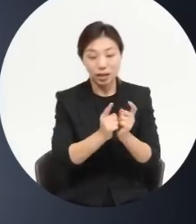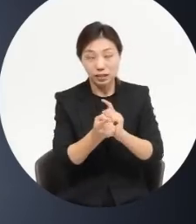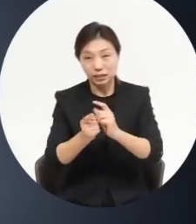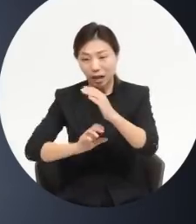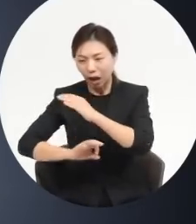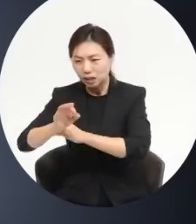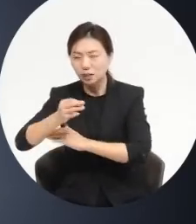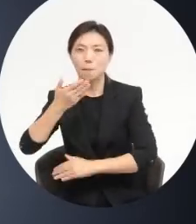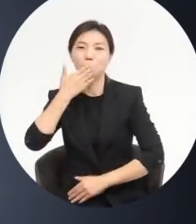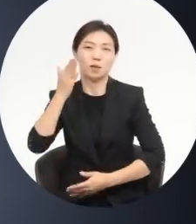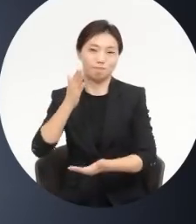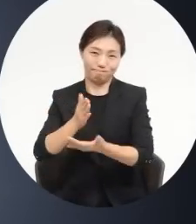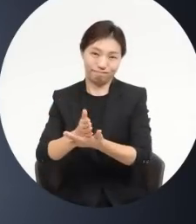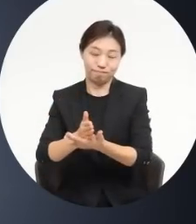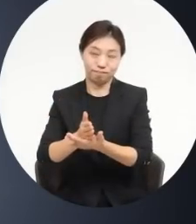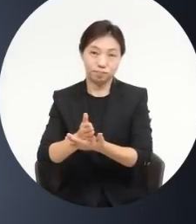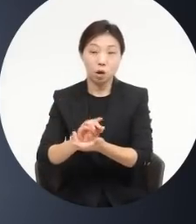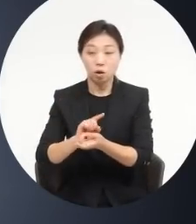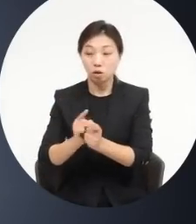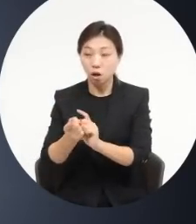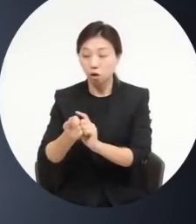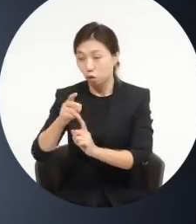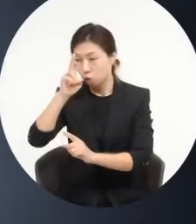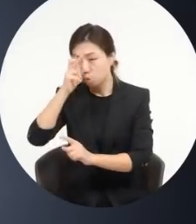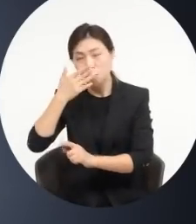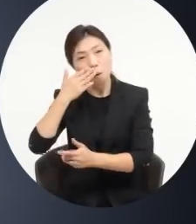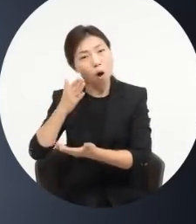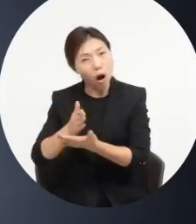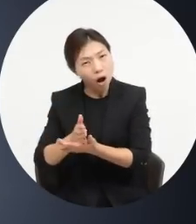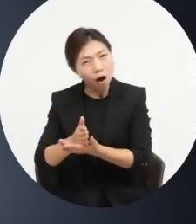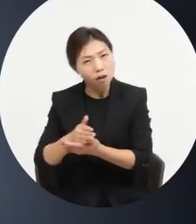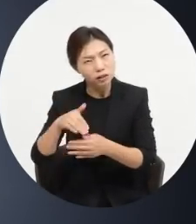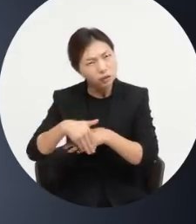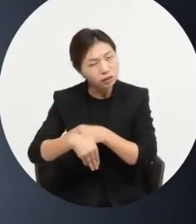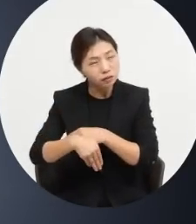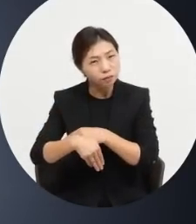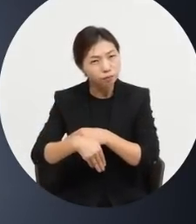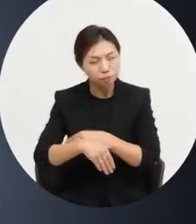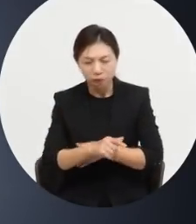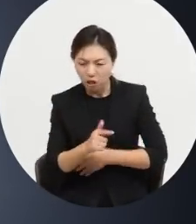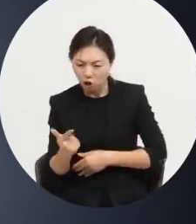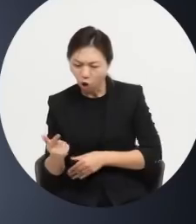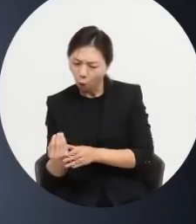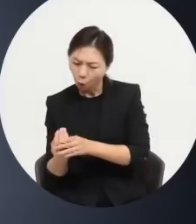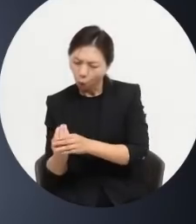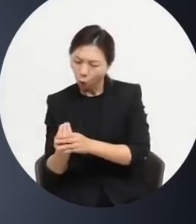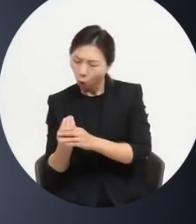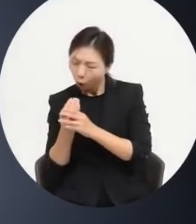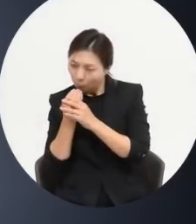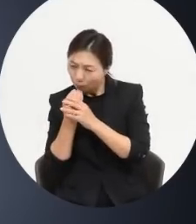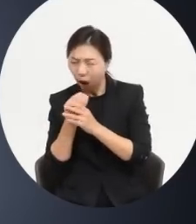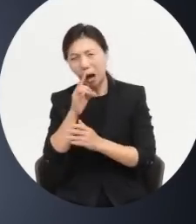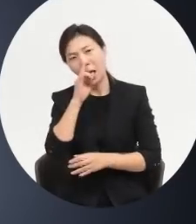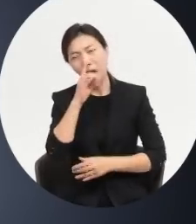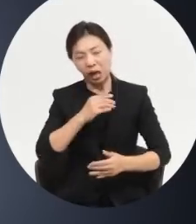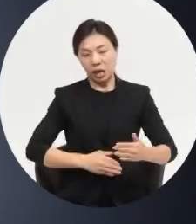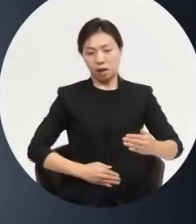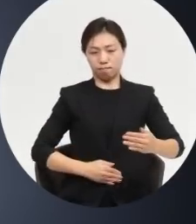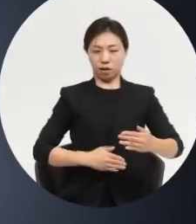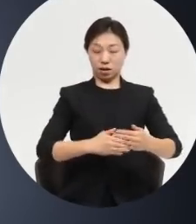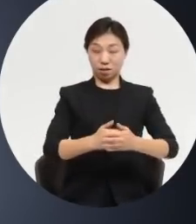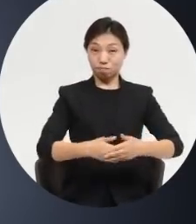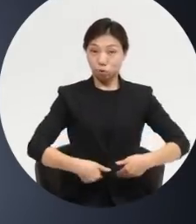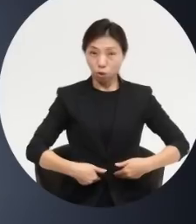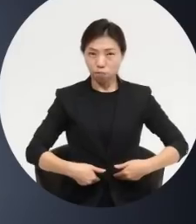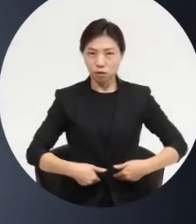아침을 안 먹는다든지 그렇게 하든지 저녁을 적게 먹어도 안 된다. 많이 배부르게 먹어야 잠이 온다.